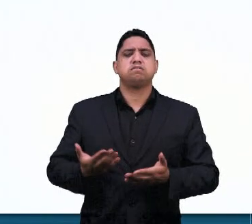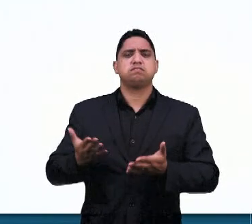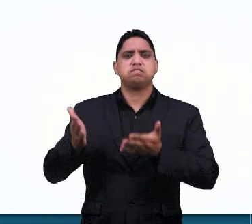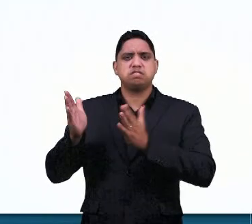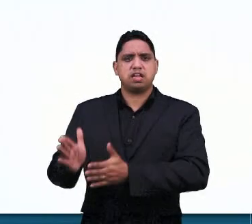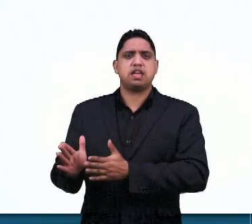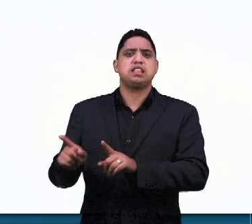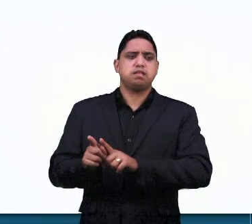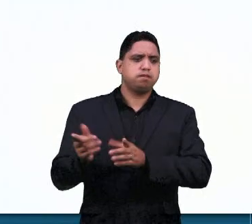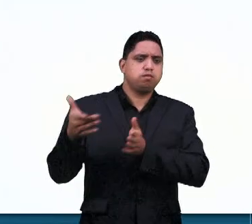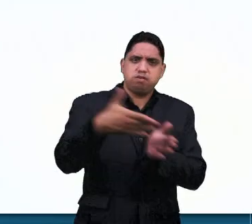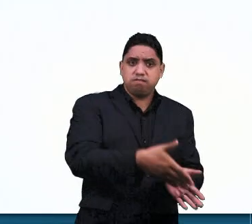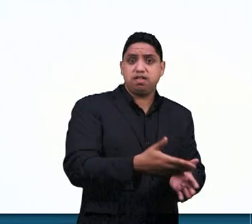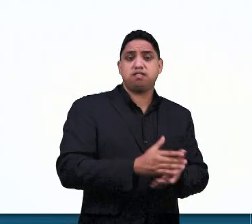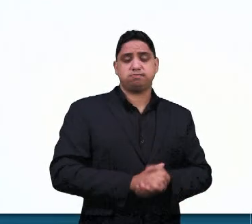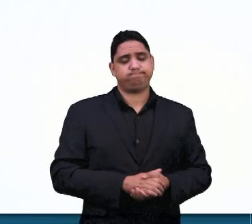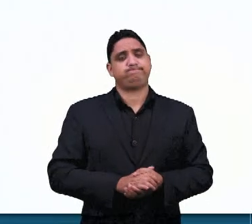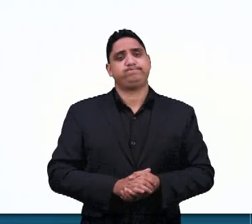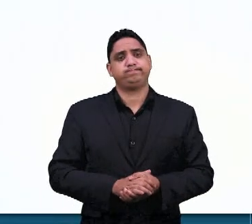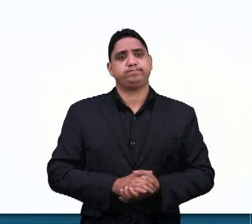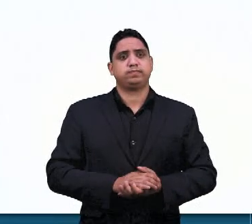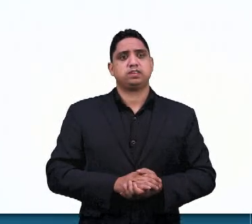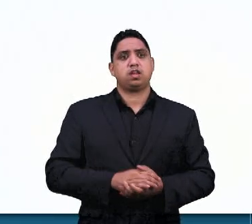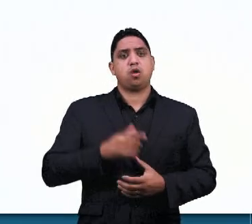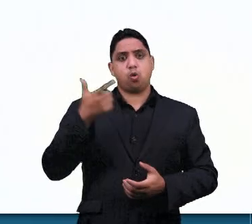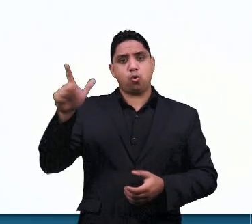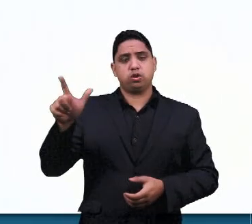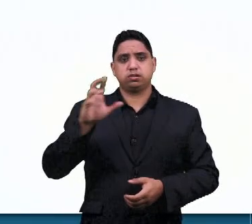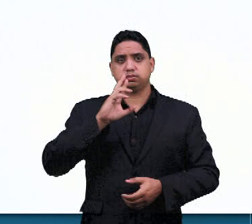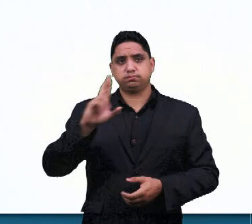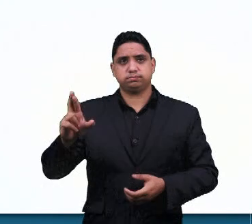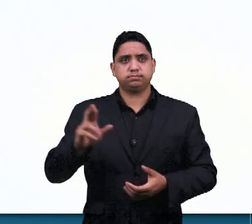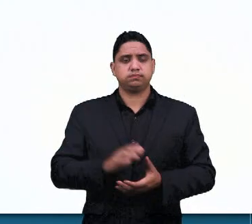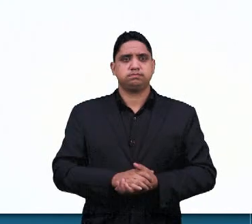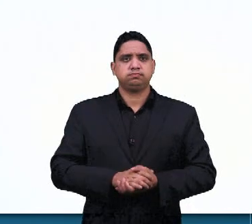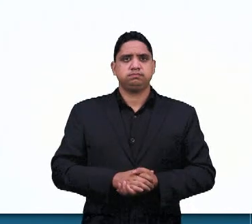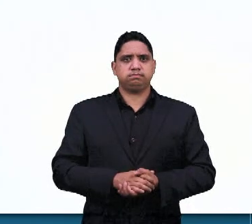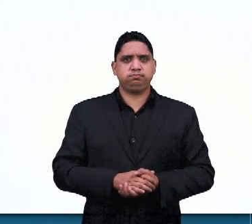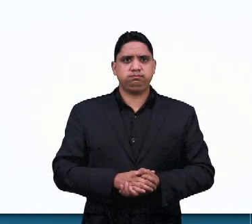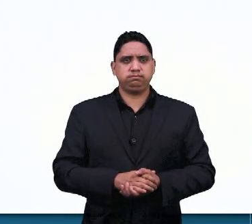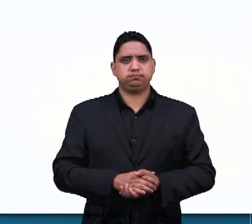chrétiens fidèles et les chrétiens infidèles.